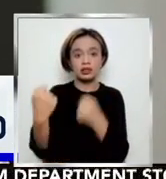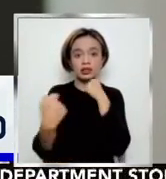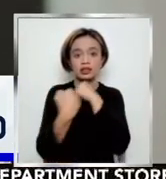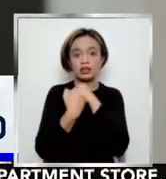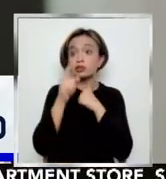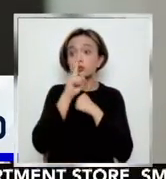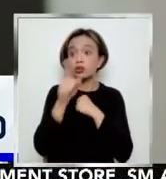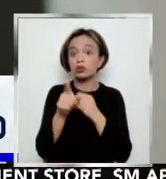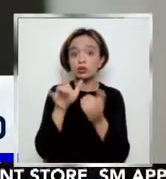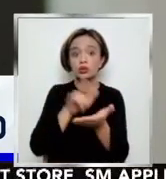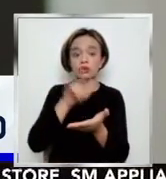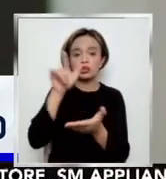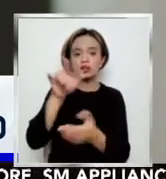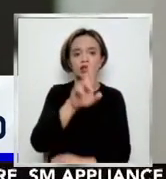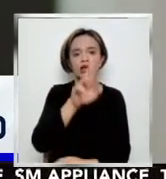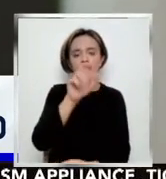yung